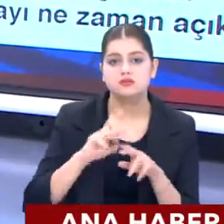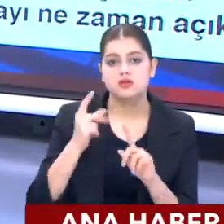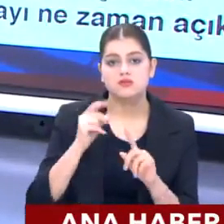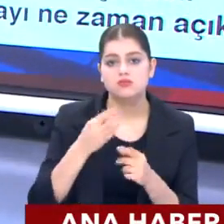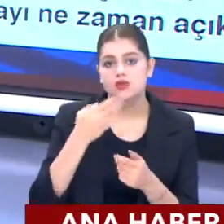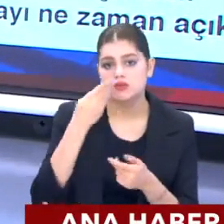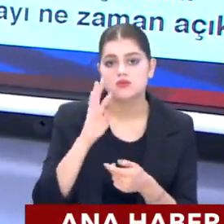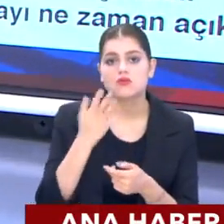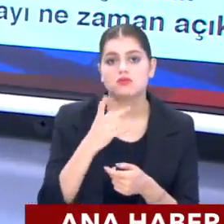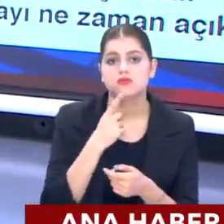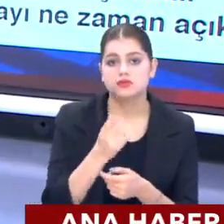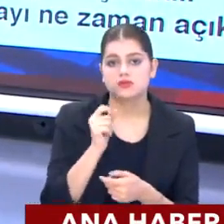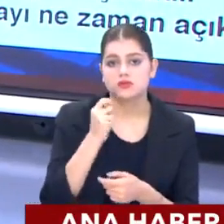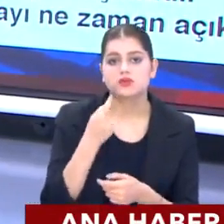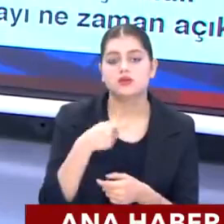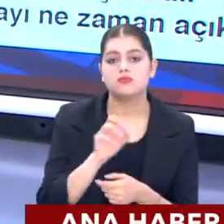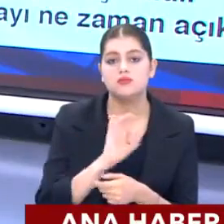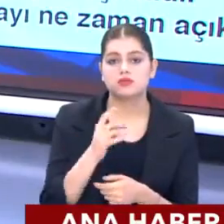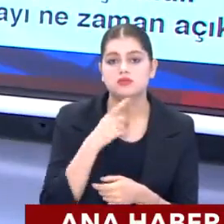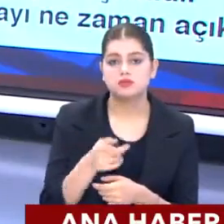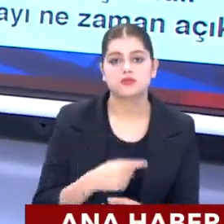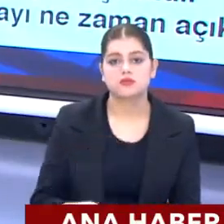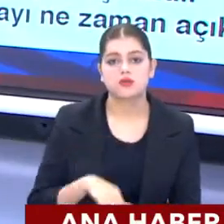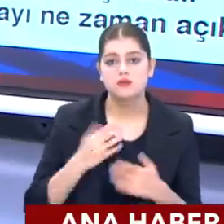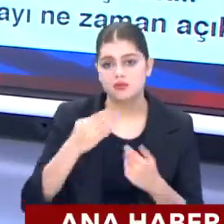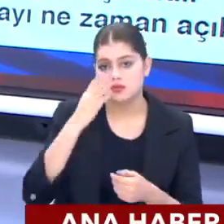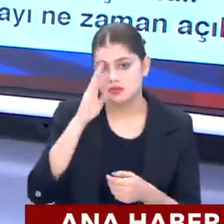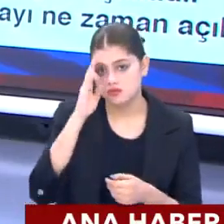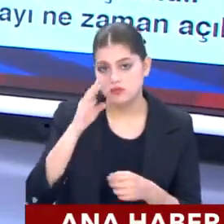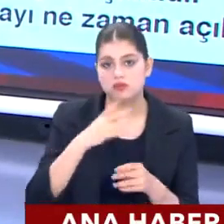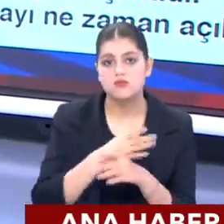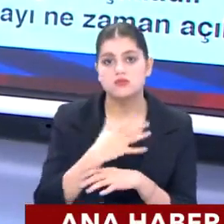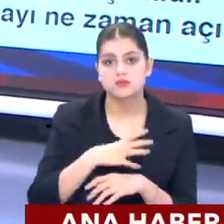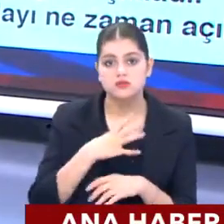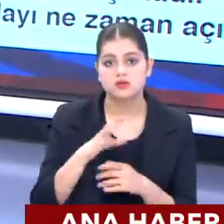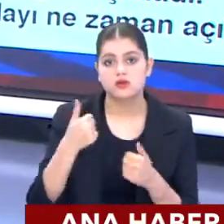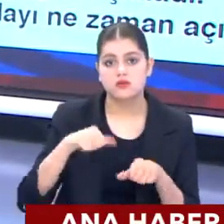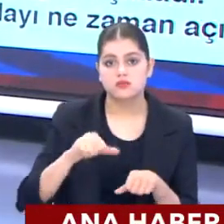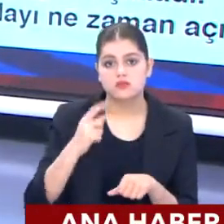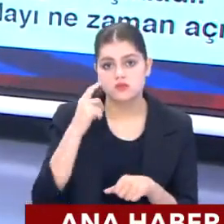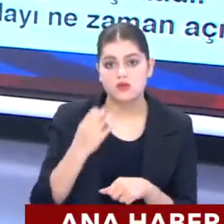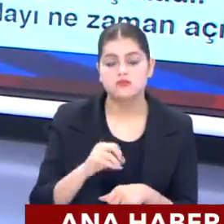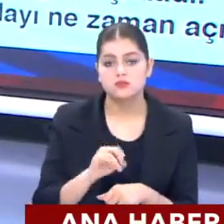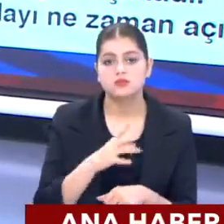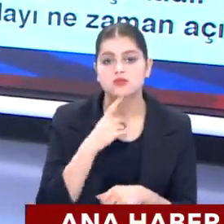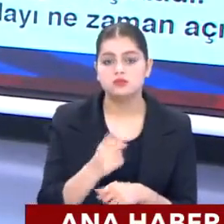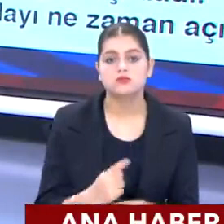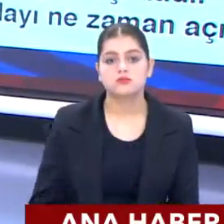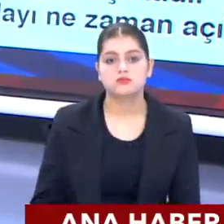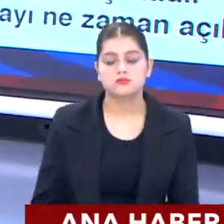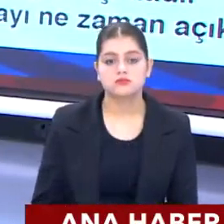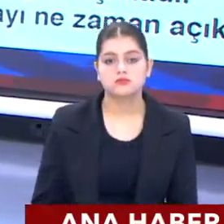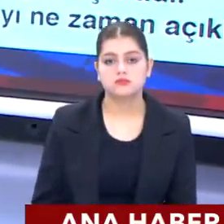imamoğlu'nun Aday göstermezse şaşırmayın Ama eğer İstanbul'u hakikaten gerçekten kaybetmeyi göze almışsa ne ala